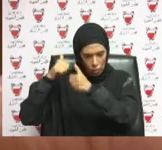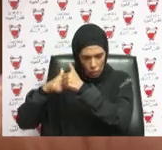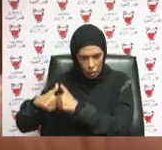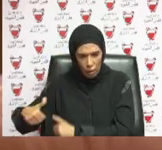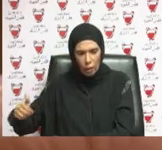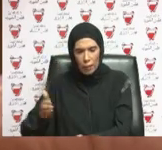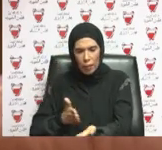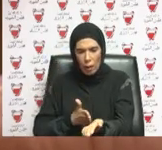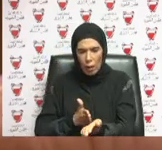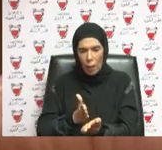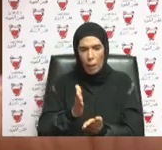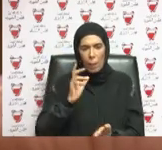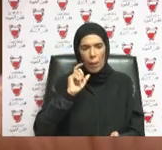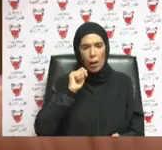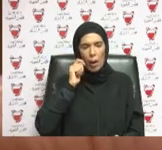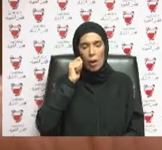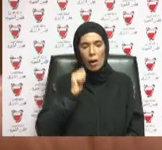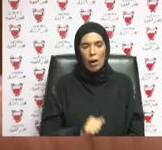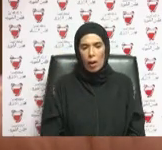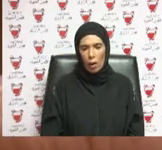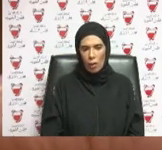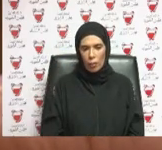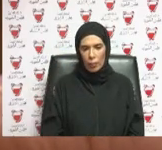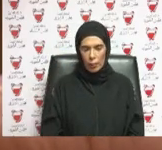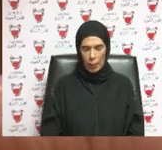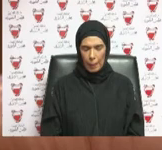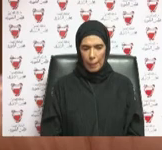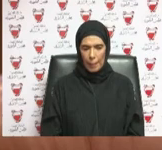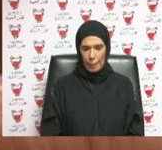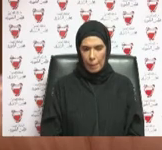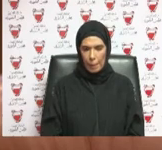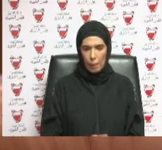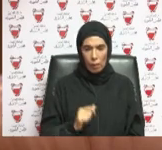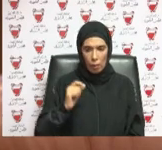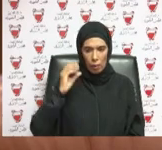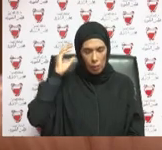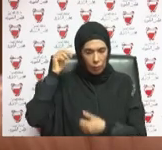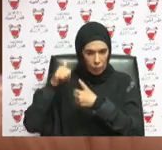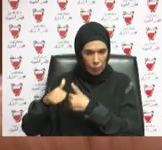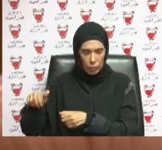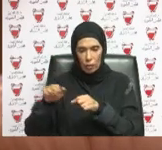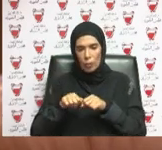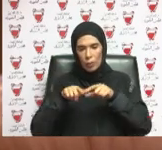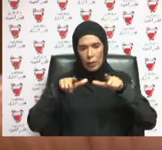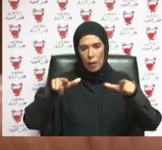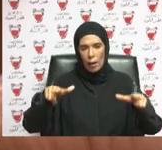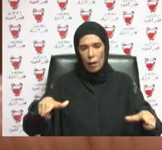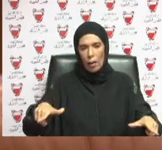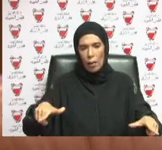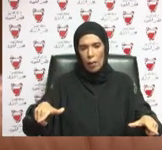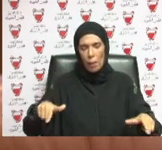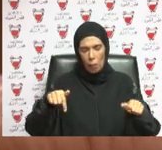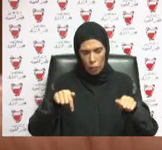رجل من قاد من بناة هذا الوطن، نستذكر فارسا مجيدا